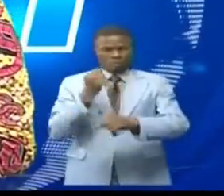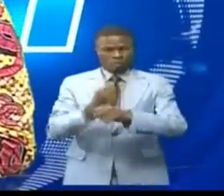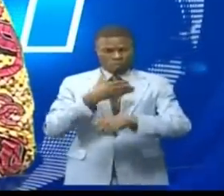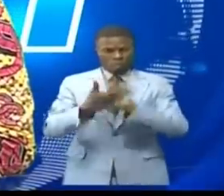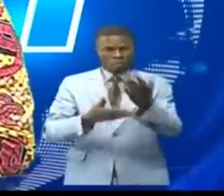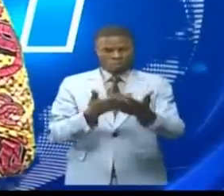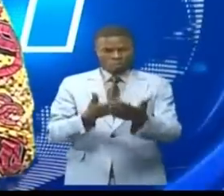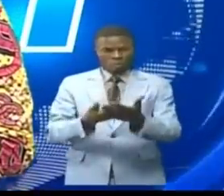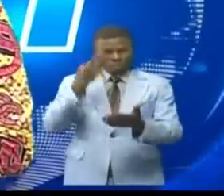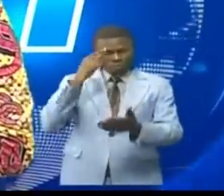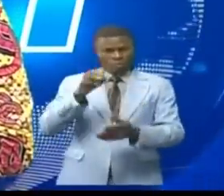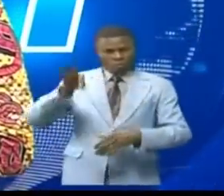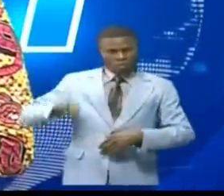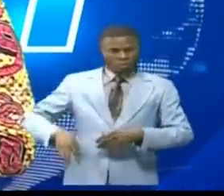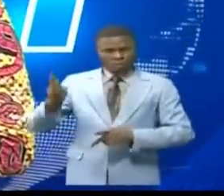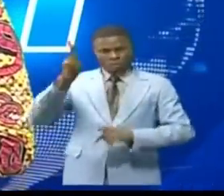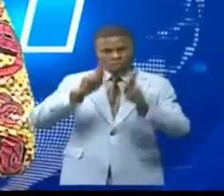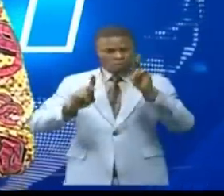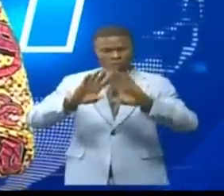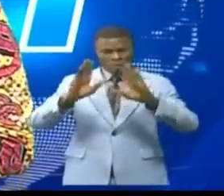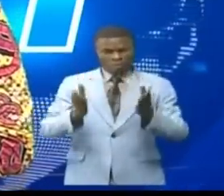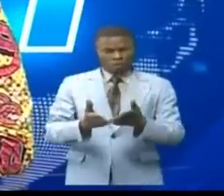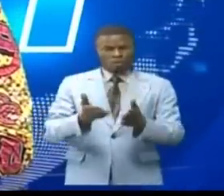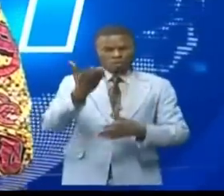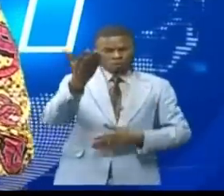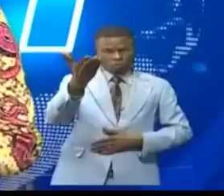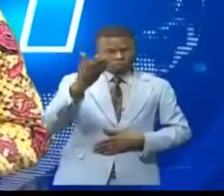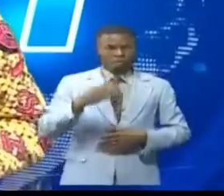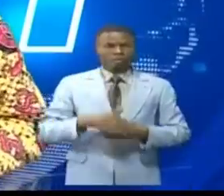travaux au profit de la population. Reportage.